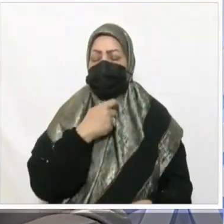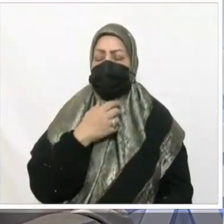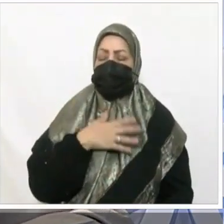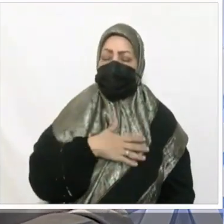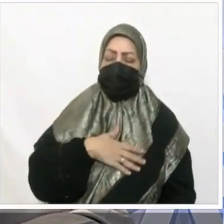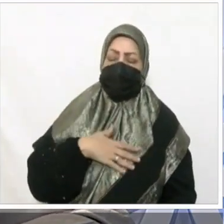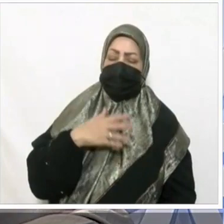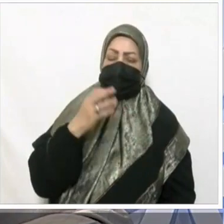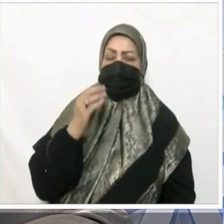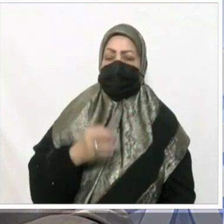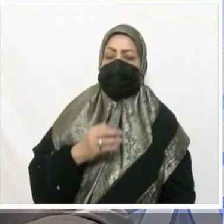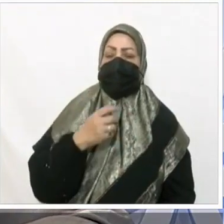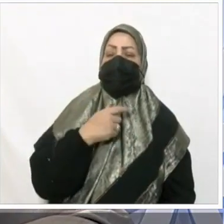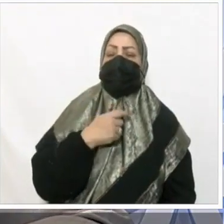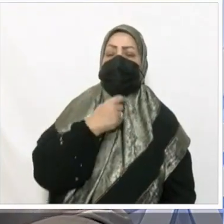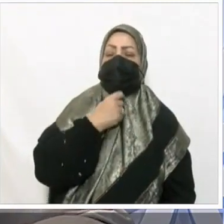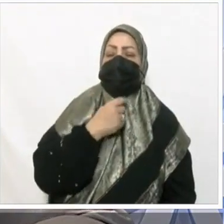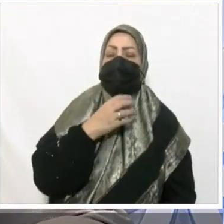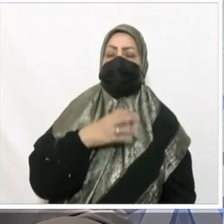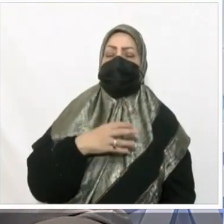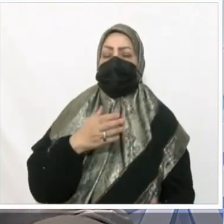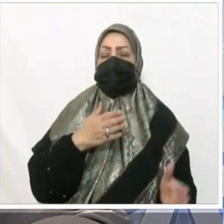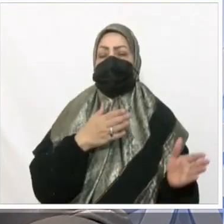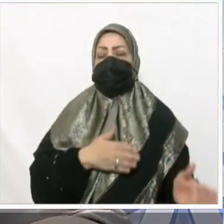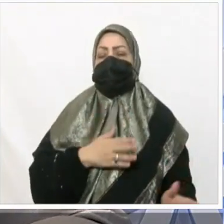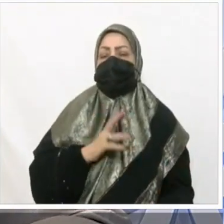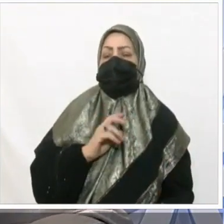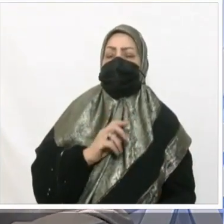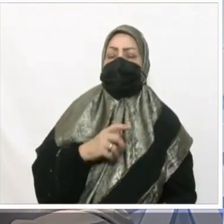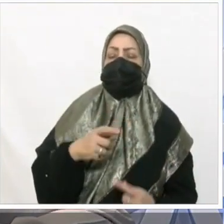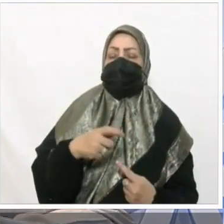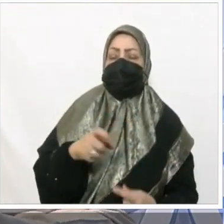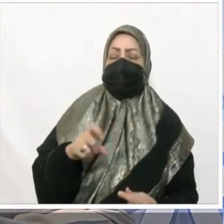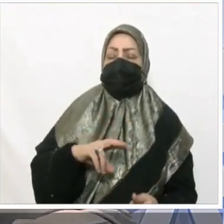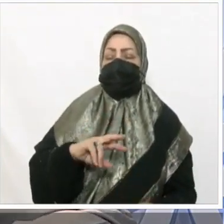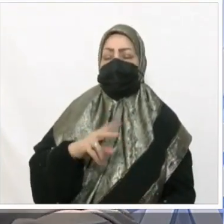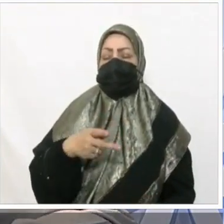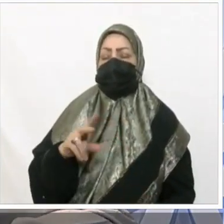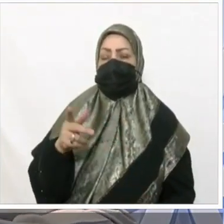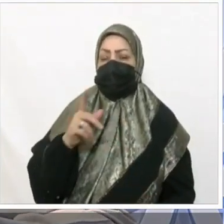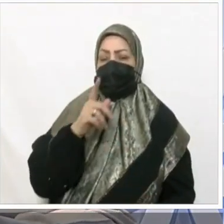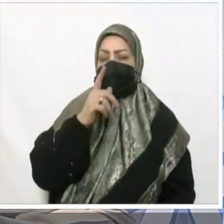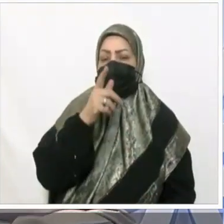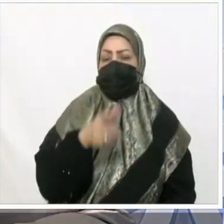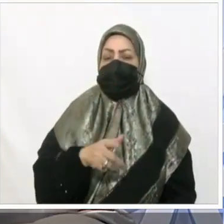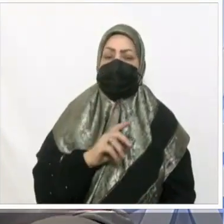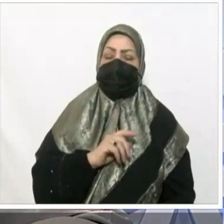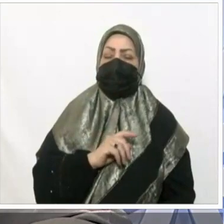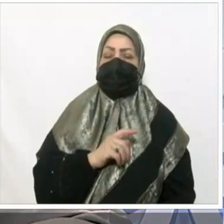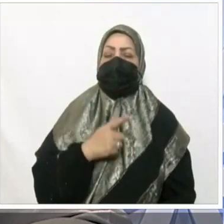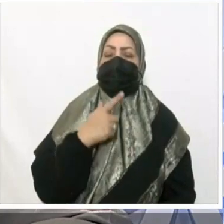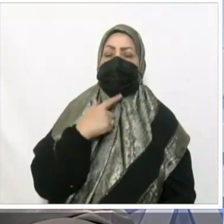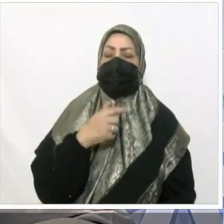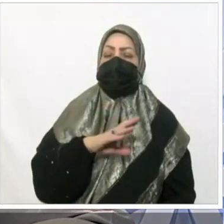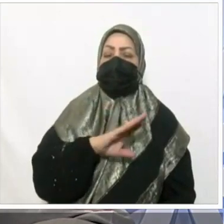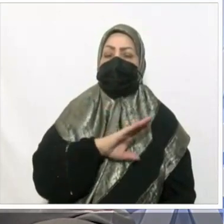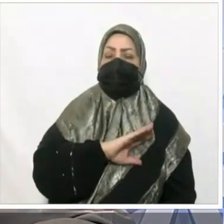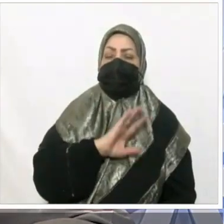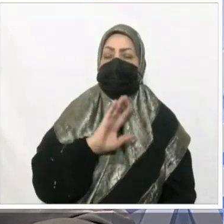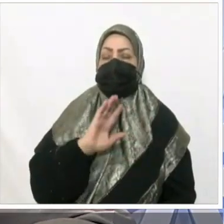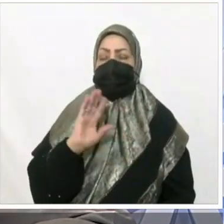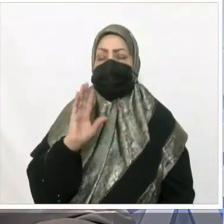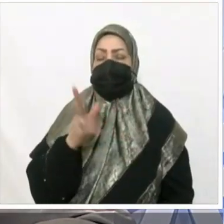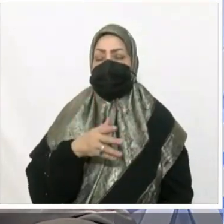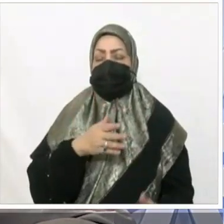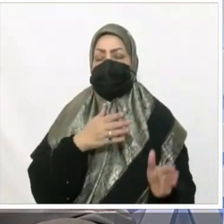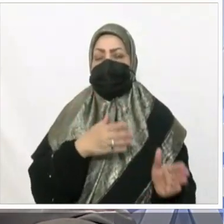بالروح. وحملوا قوله صلى الله عليه وسلم غسل يوم الجمعة واجب على كل محتلم، والمحتلم المقصود به طبعا